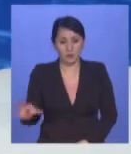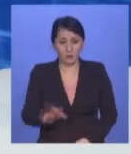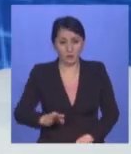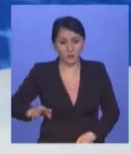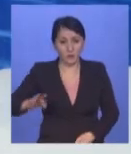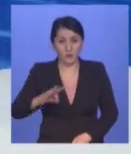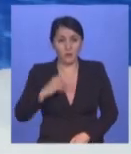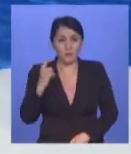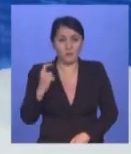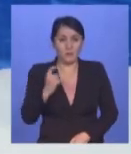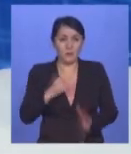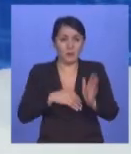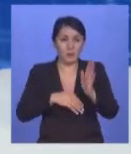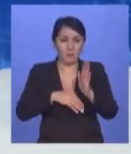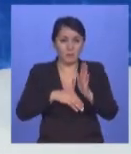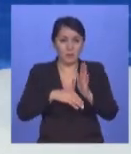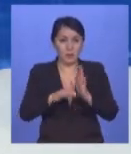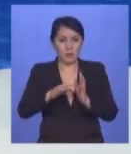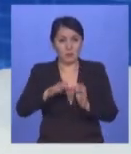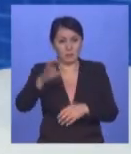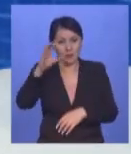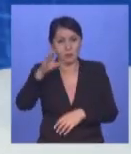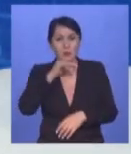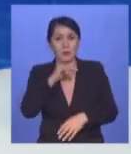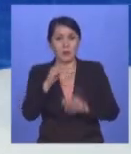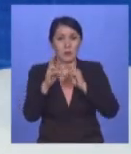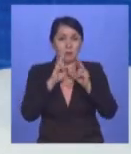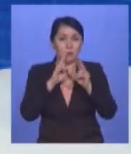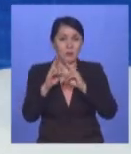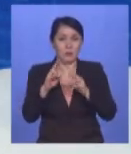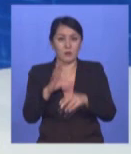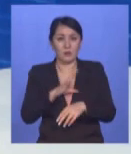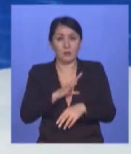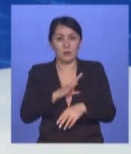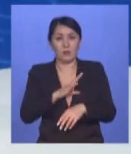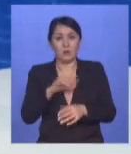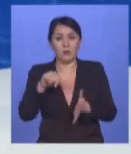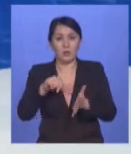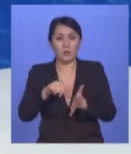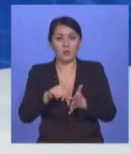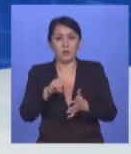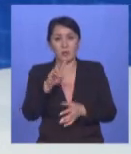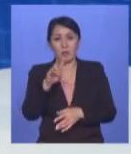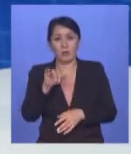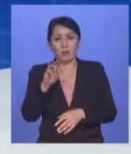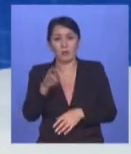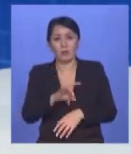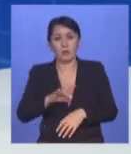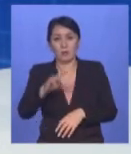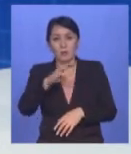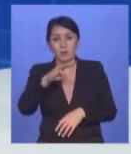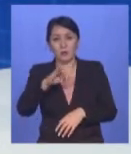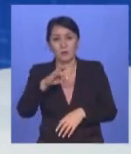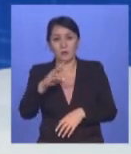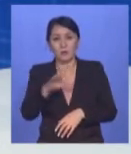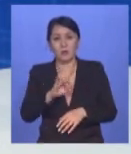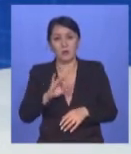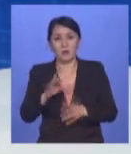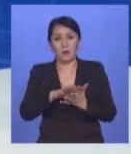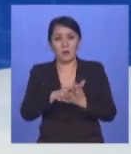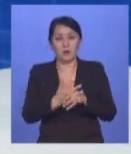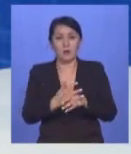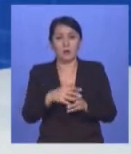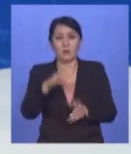Облыста фермерлердің біліктілігін арттыруға арналған ғылыми-практикалық семинар өтіп жатыр. Курсқа қатысушылар Мамлют ауданы Менкесер